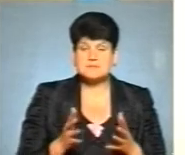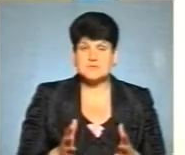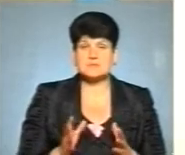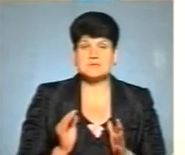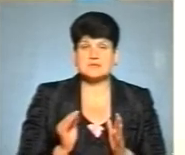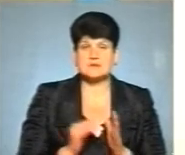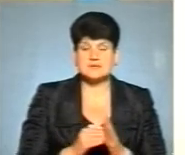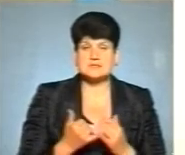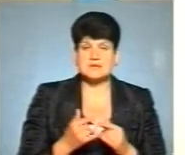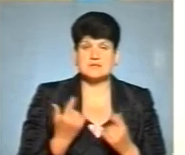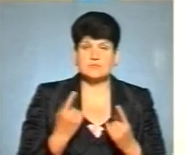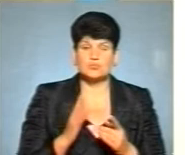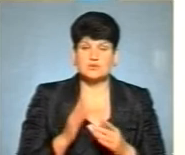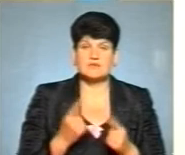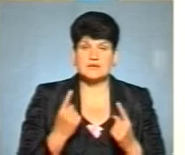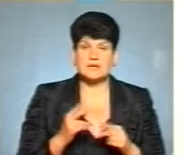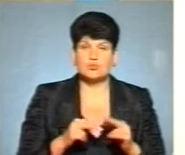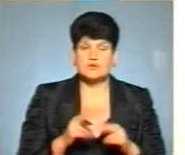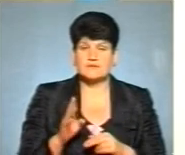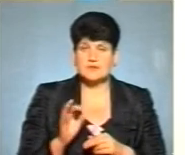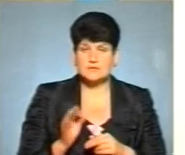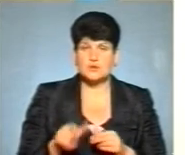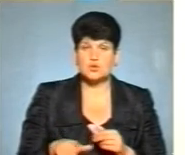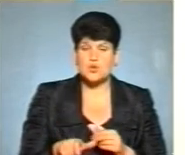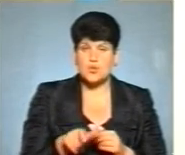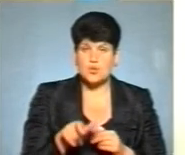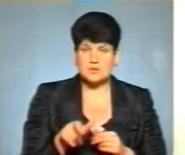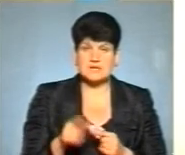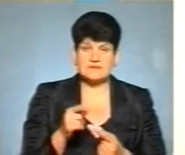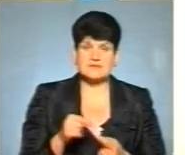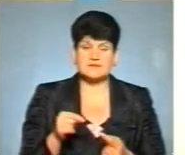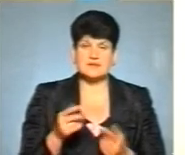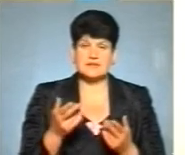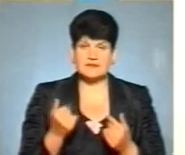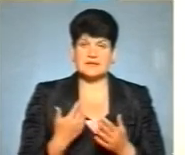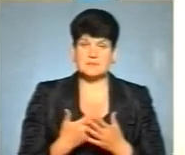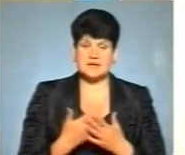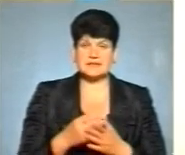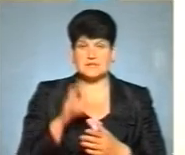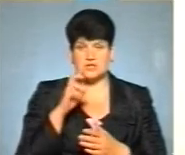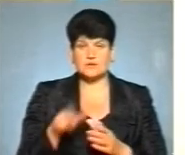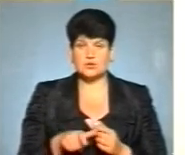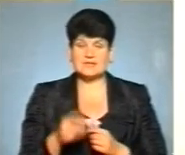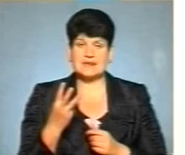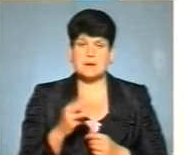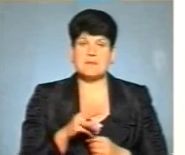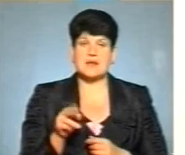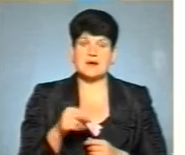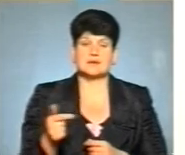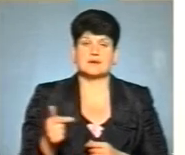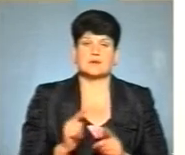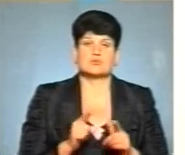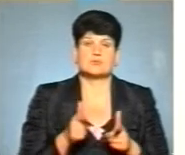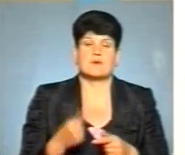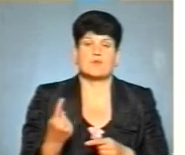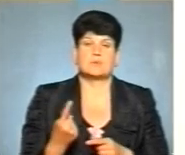закладаємо. Зараз у нас де велике будівництво. У нас йдуть дороги, так? Де визначається, ну, давайте, для прикладу, державні дороги. 3 мільярди гривень, які поступають в область на